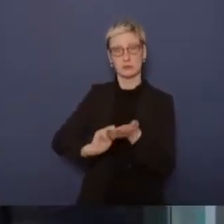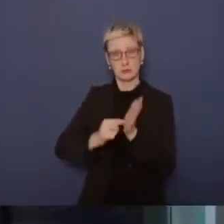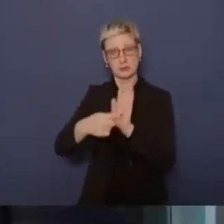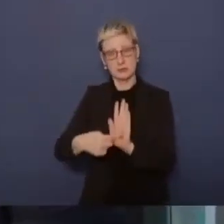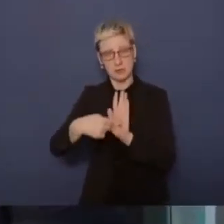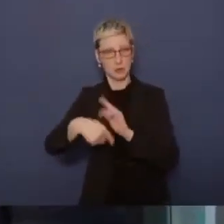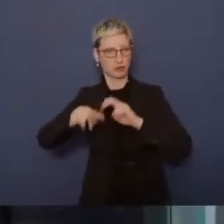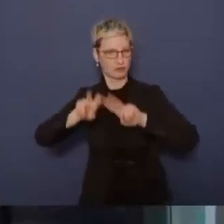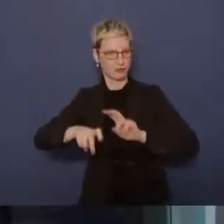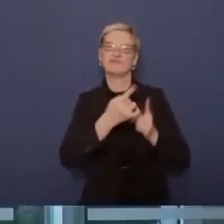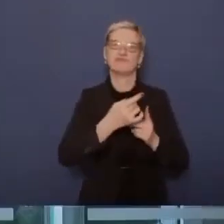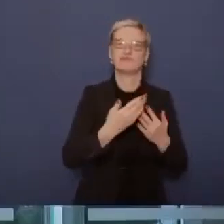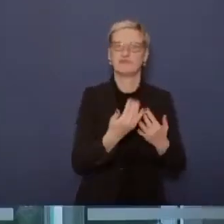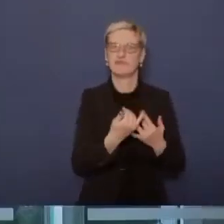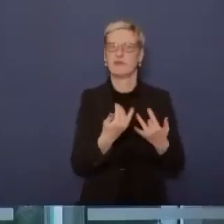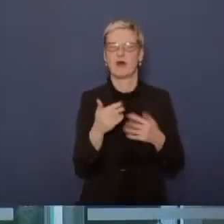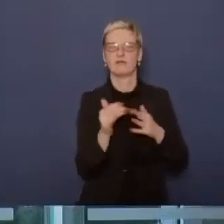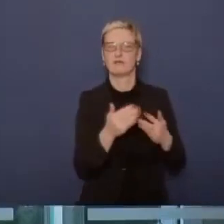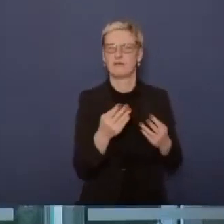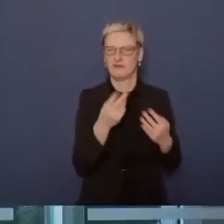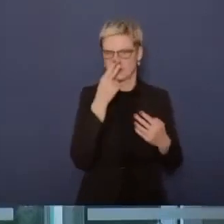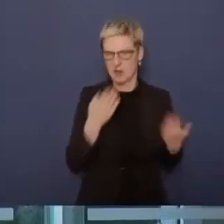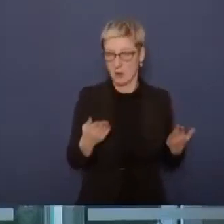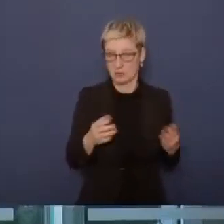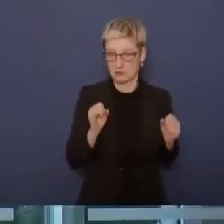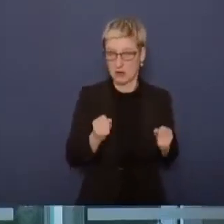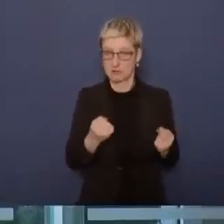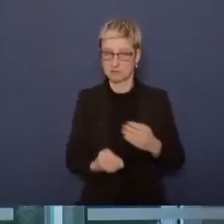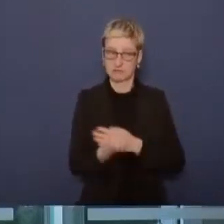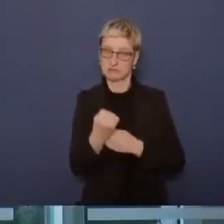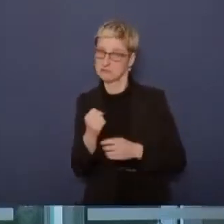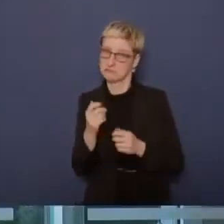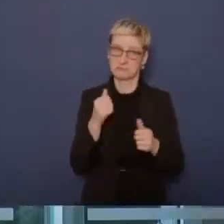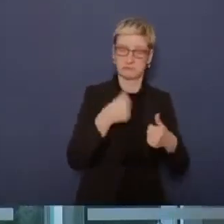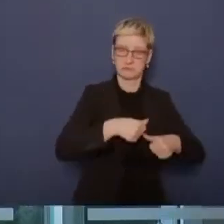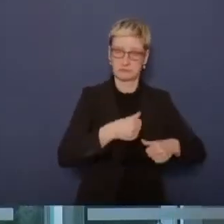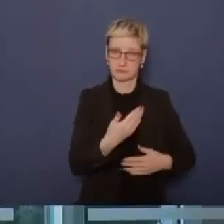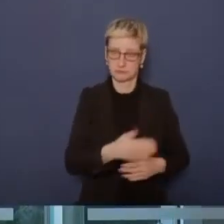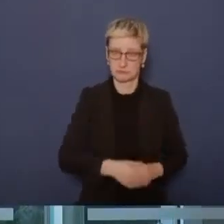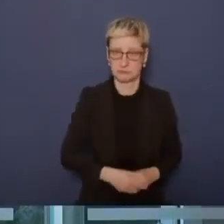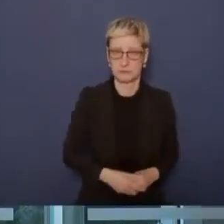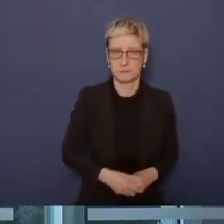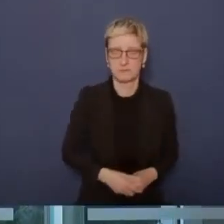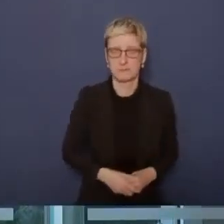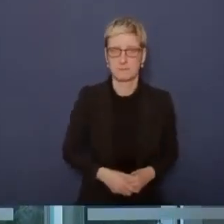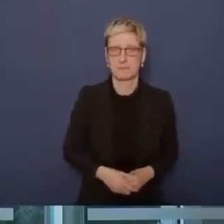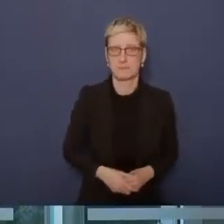Also dass wir eben die, dass ich, also wir, es ist ja bekannt, dass ich, was die, also